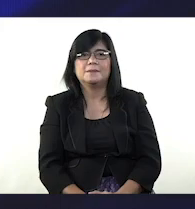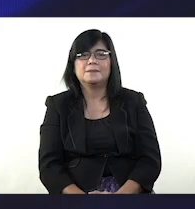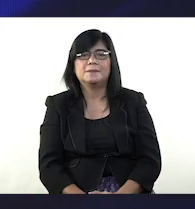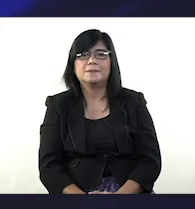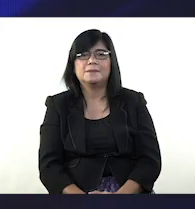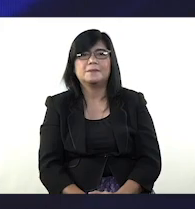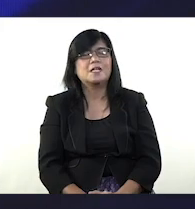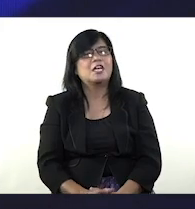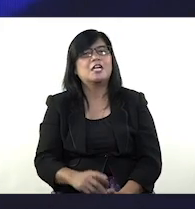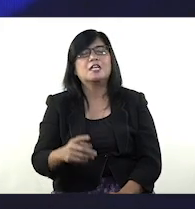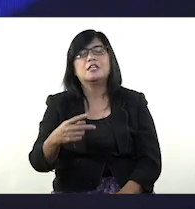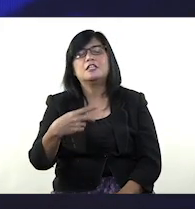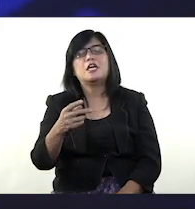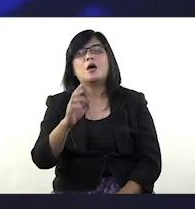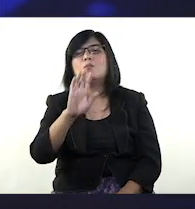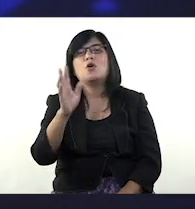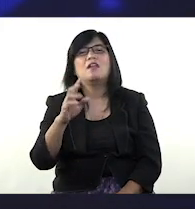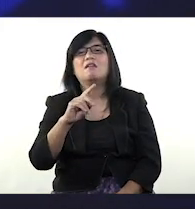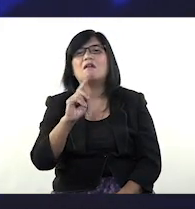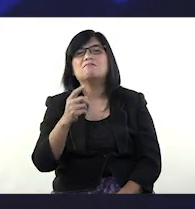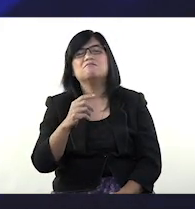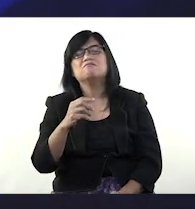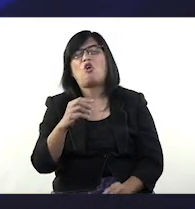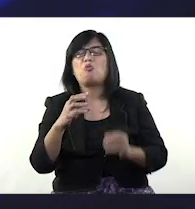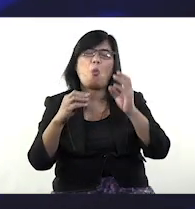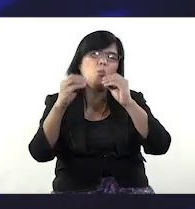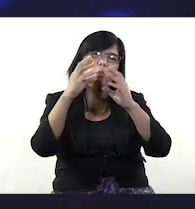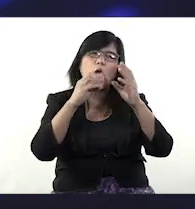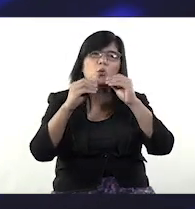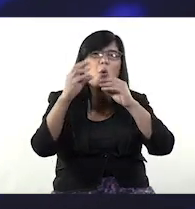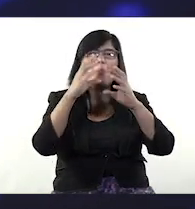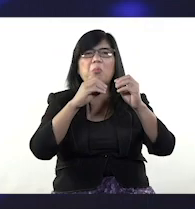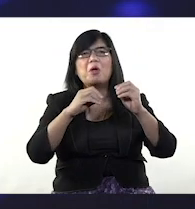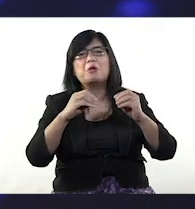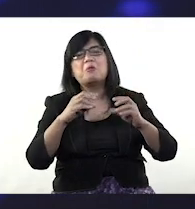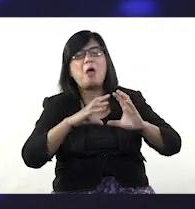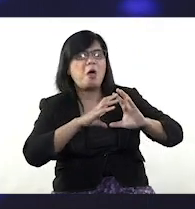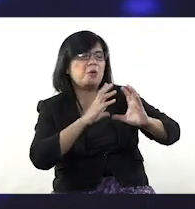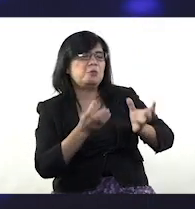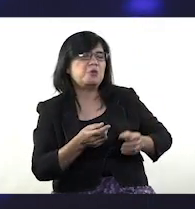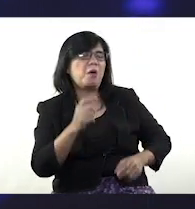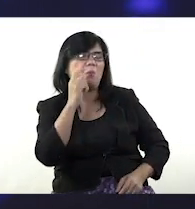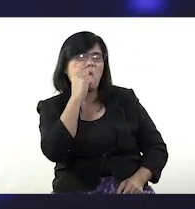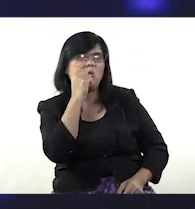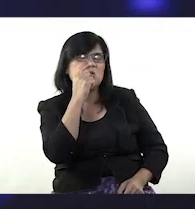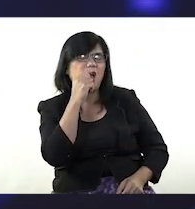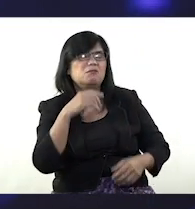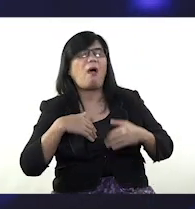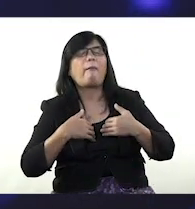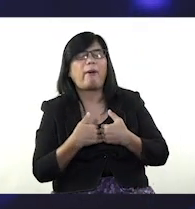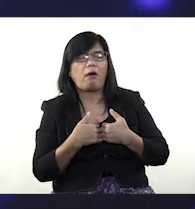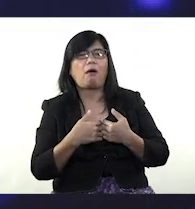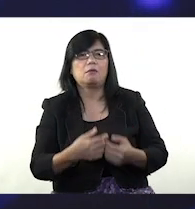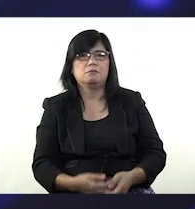Ayo kita bukan hanya selalu komplain kalau ah ah di dunia membosankan melelahkan